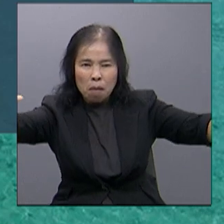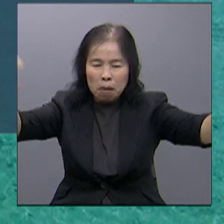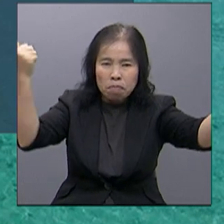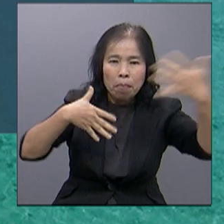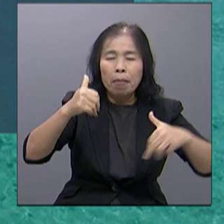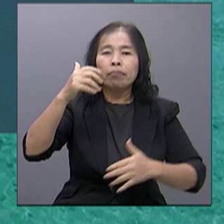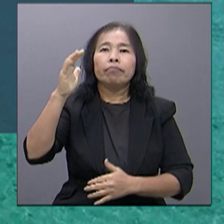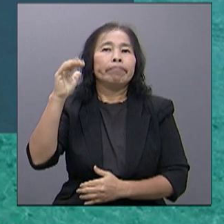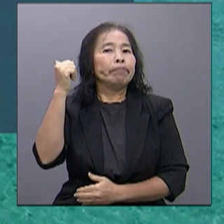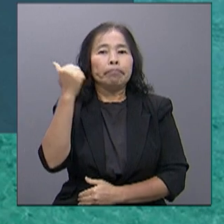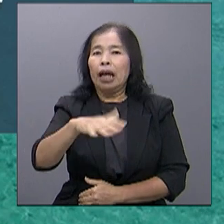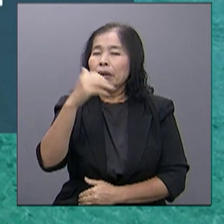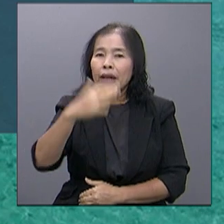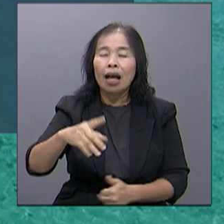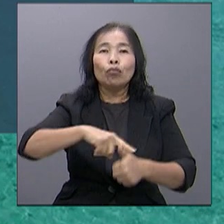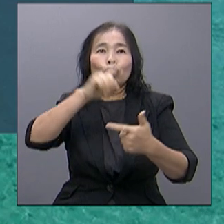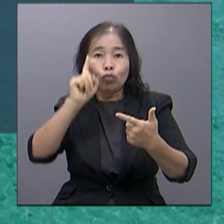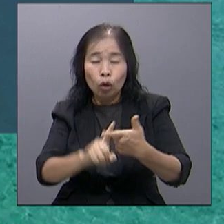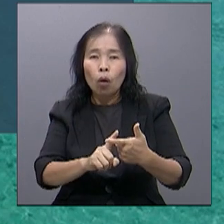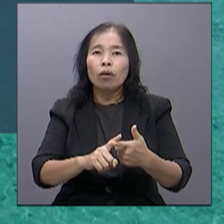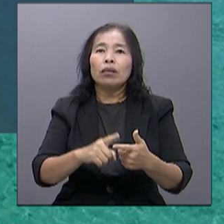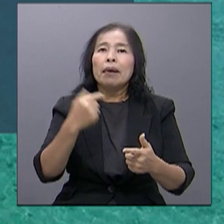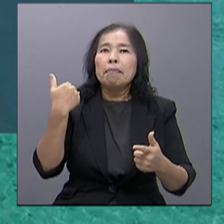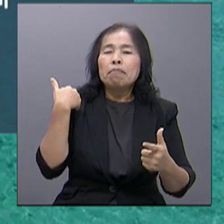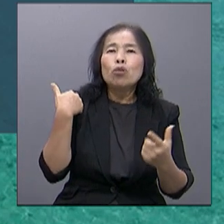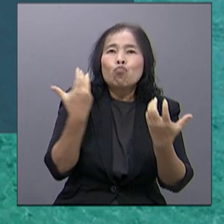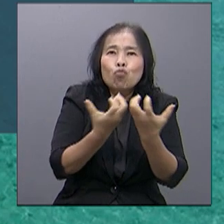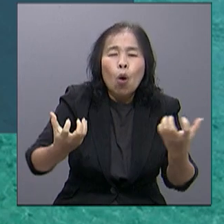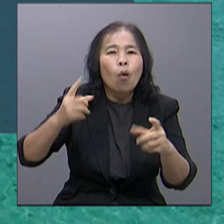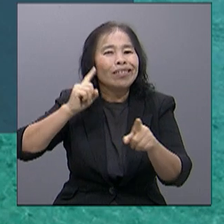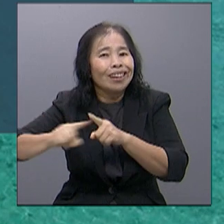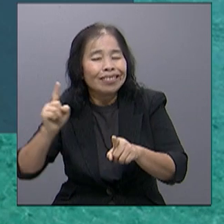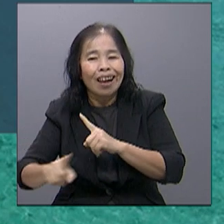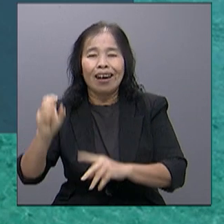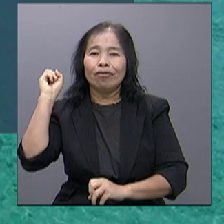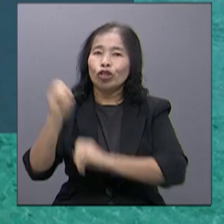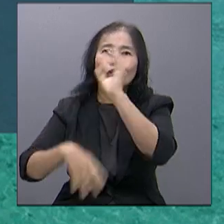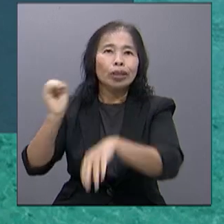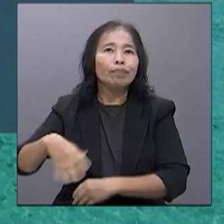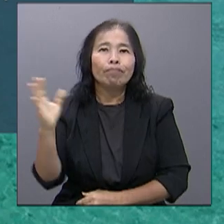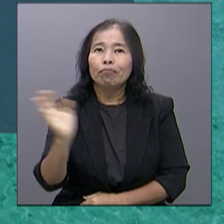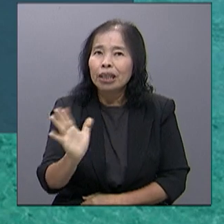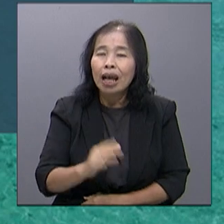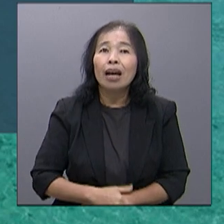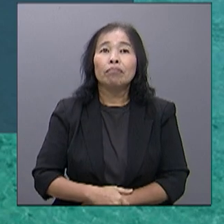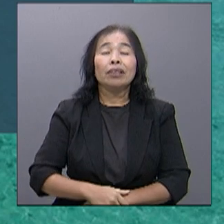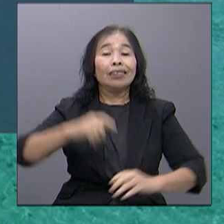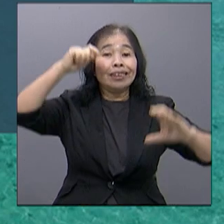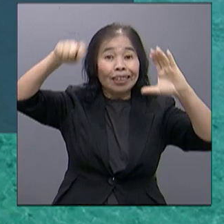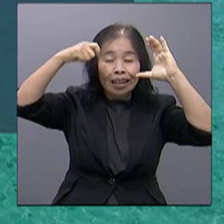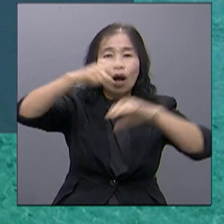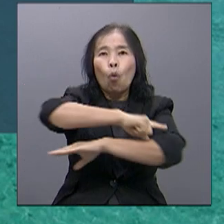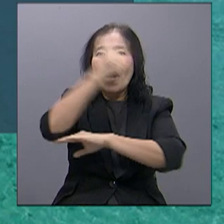เงินประกัน 2ล้านบาทแล้วก็ัดเก็บเอ่อค่าค่าค่าถ่ายเนี่ยวันละ 3,500